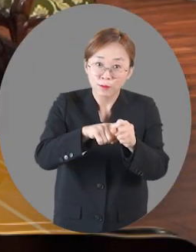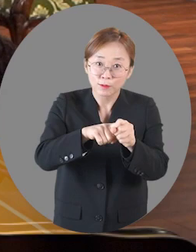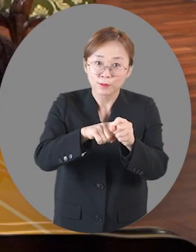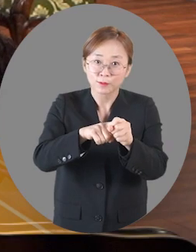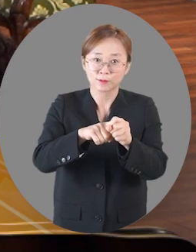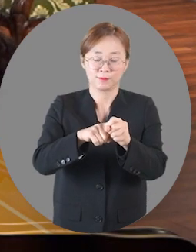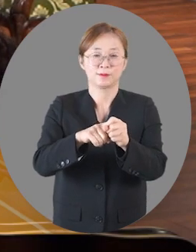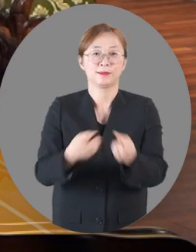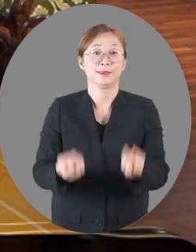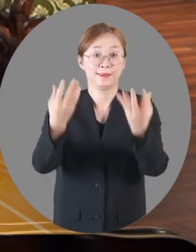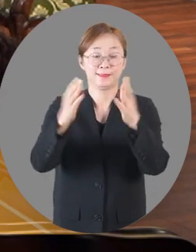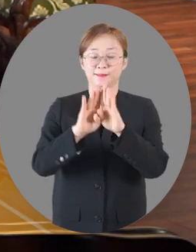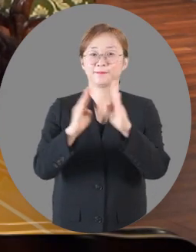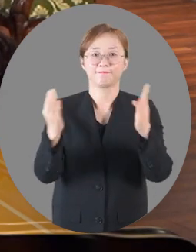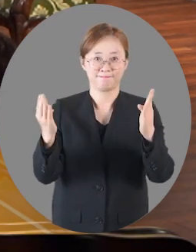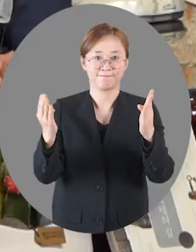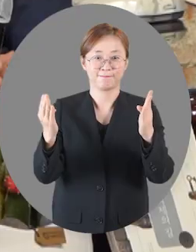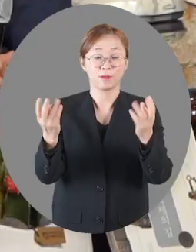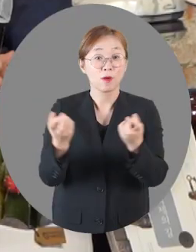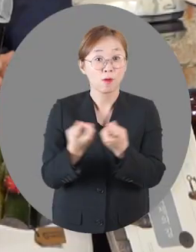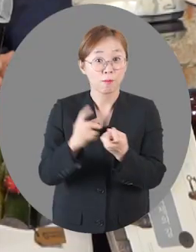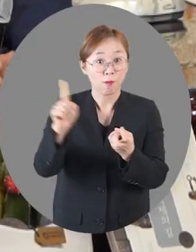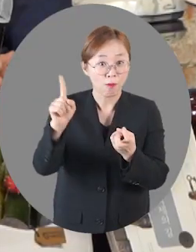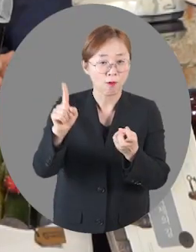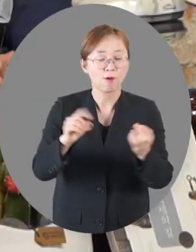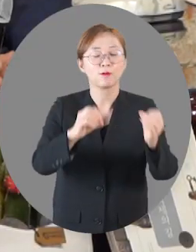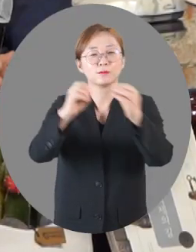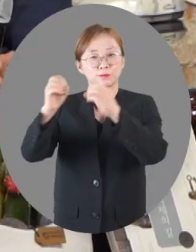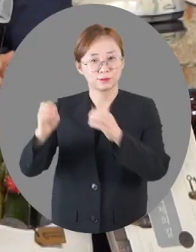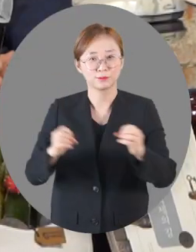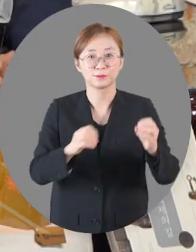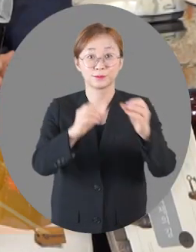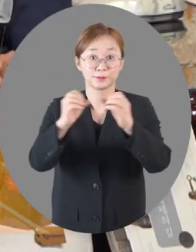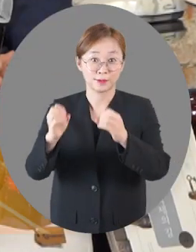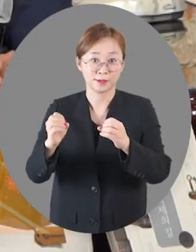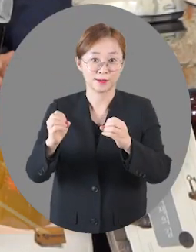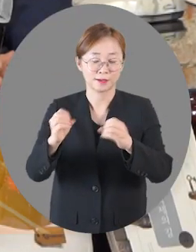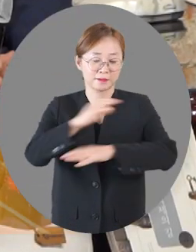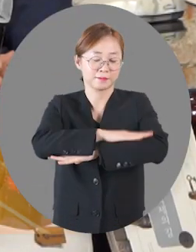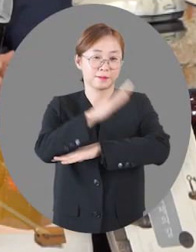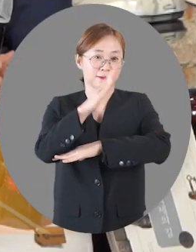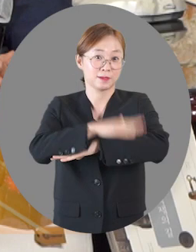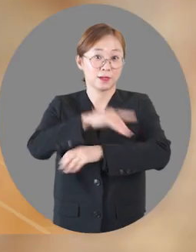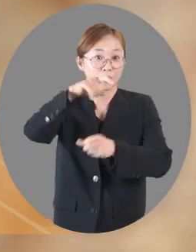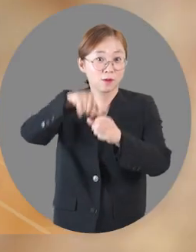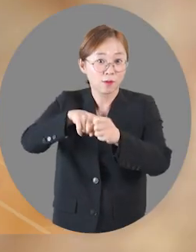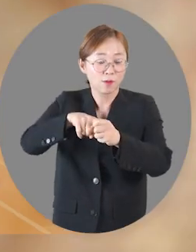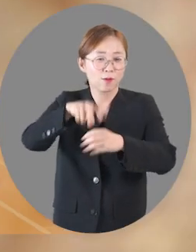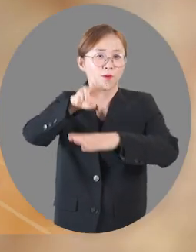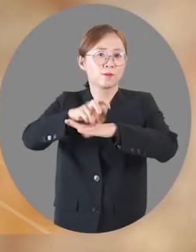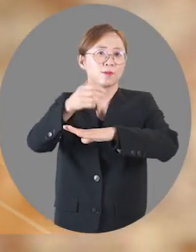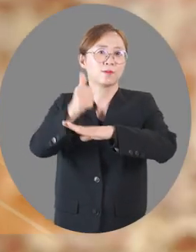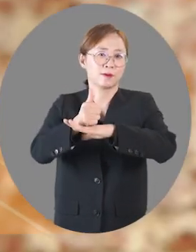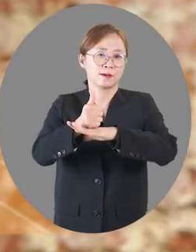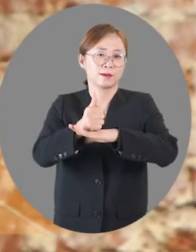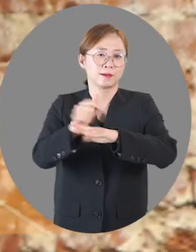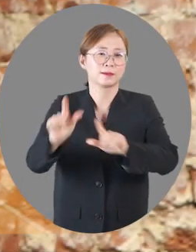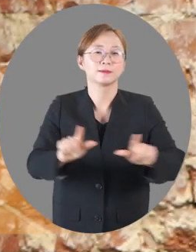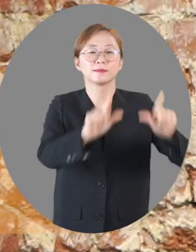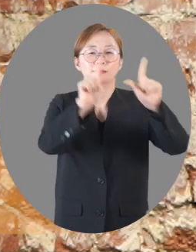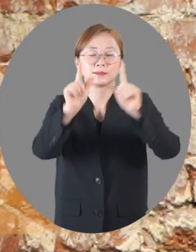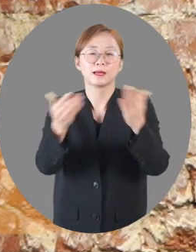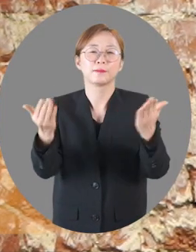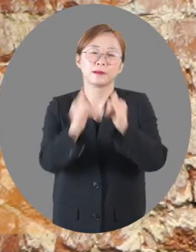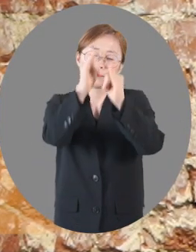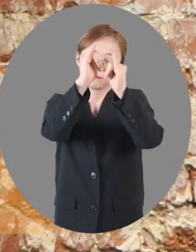북콘서트를 개최했습니다. 이번 북콘서트는 대담 형식으로 이루어졌는데요. 도서 발간의 의미,